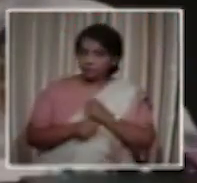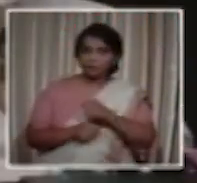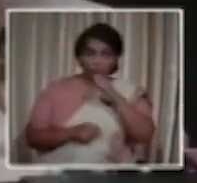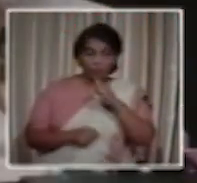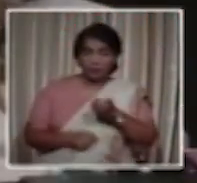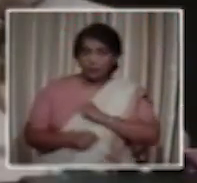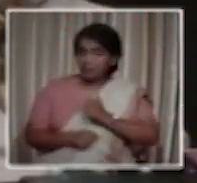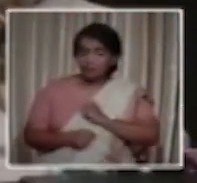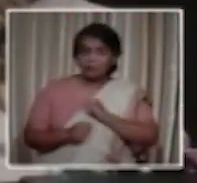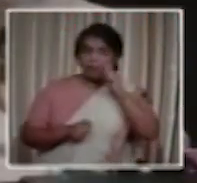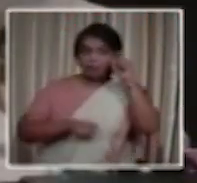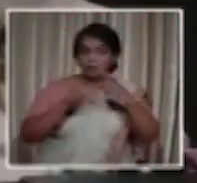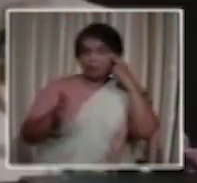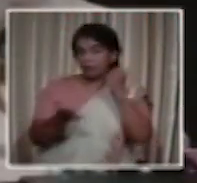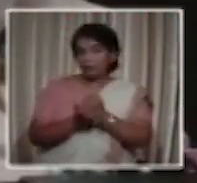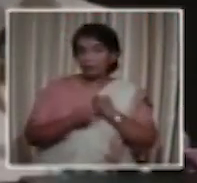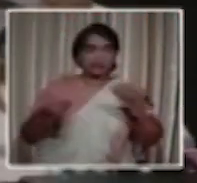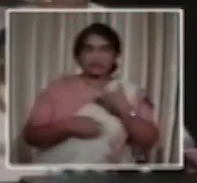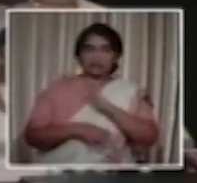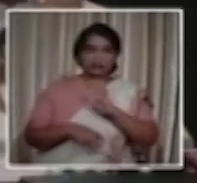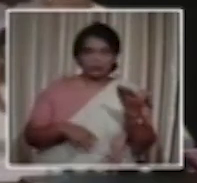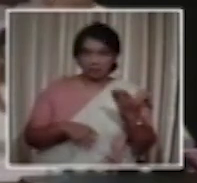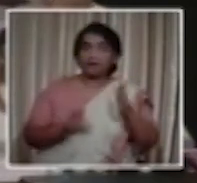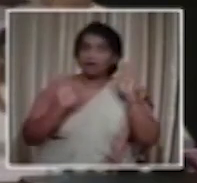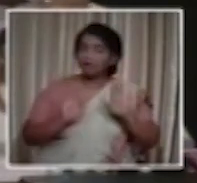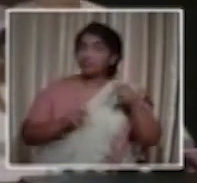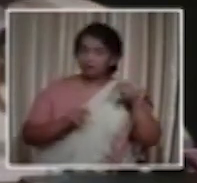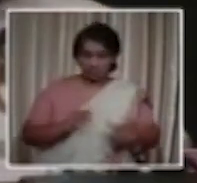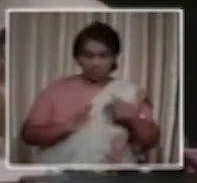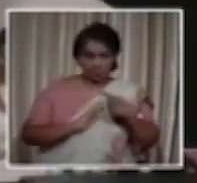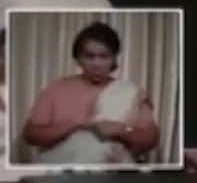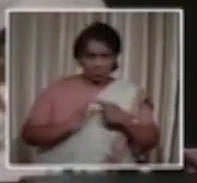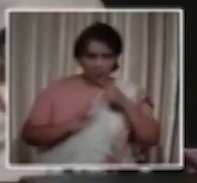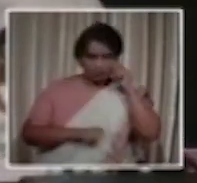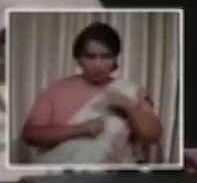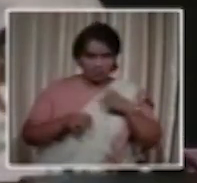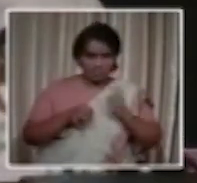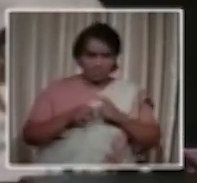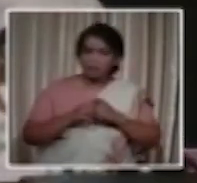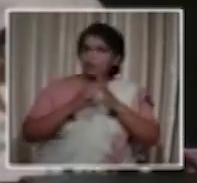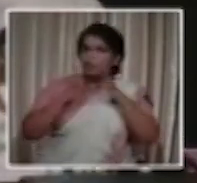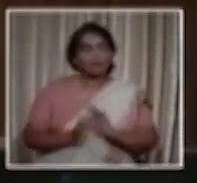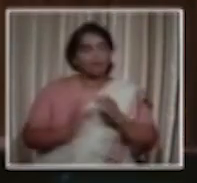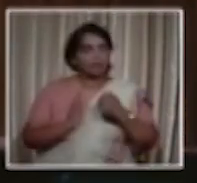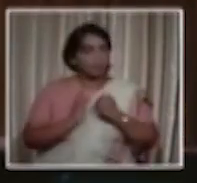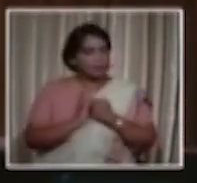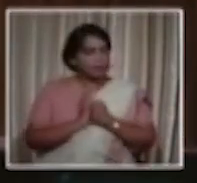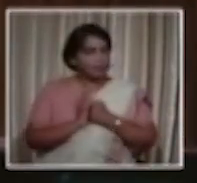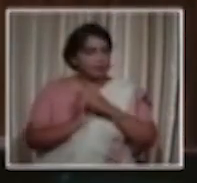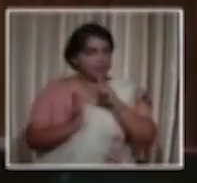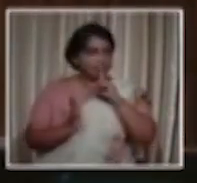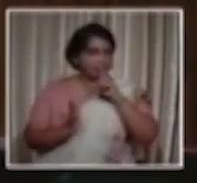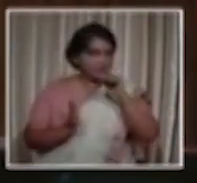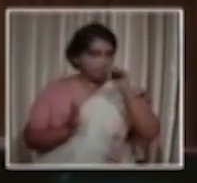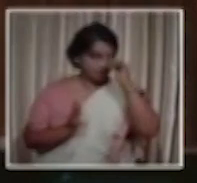කැමැත්තෙන් තමන්ගේ ජනතාව දුෂ්කරතාවයන්ට පත් කරන්නේ නැහැ. ඒත් අද රටේ ජනතාව දුෂ්කරතා රැසකට මුහුණ දෙමින් සිටින බව අප පිළිගත යුතුයි. මේ අප